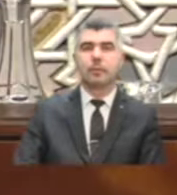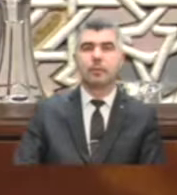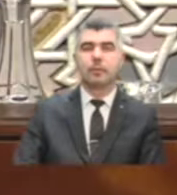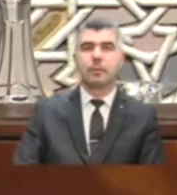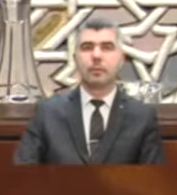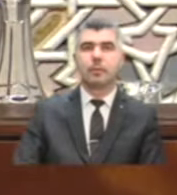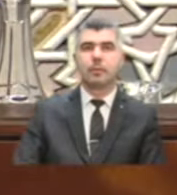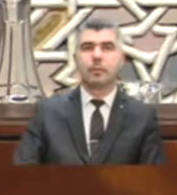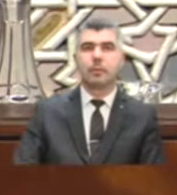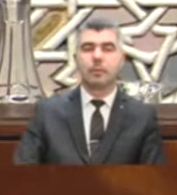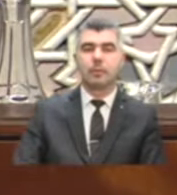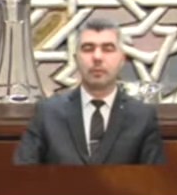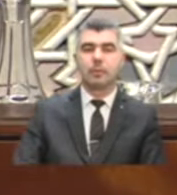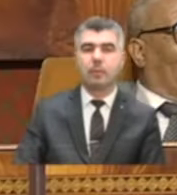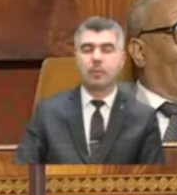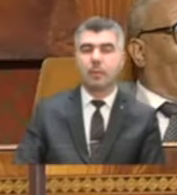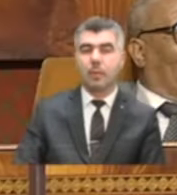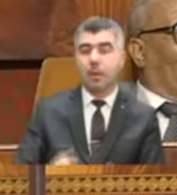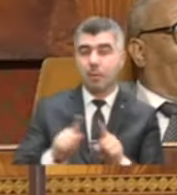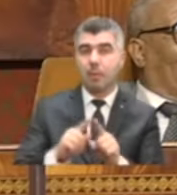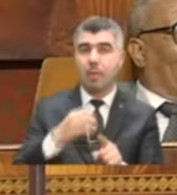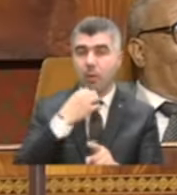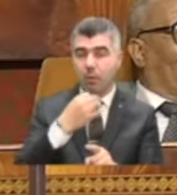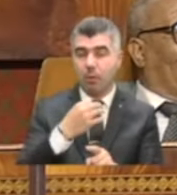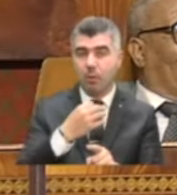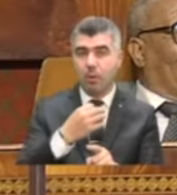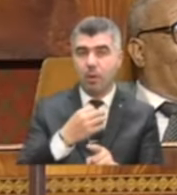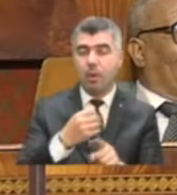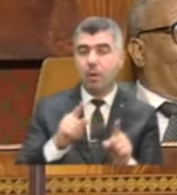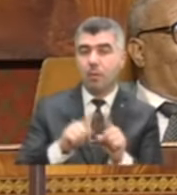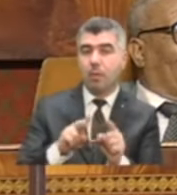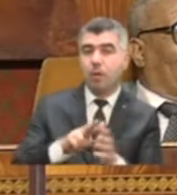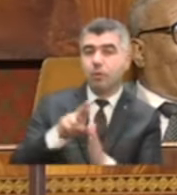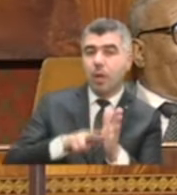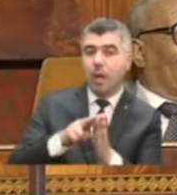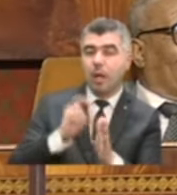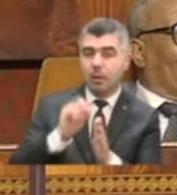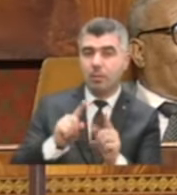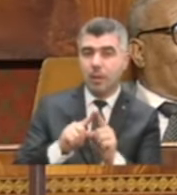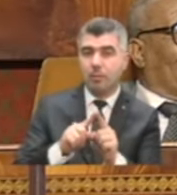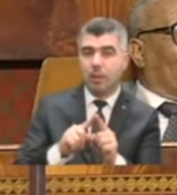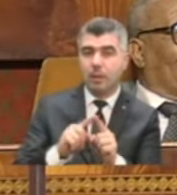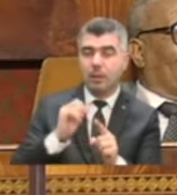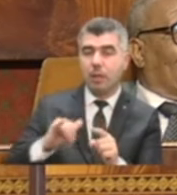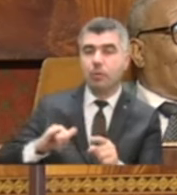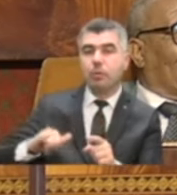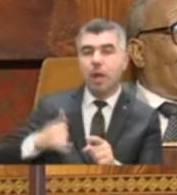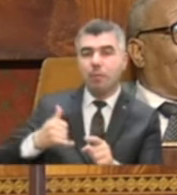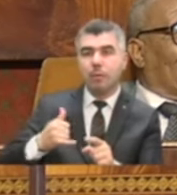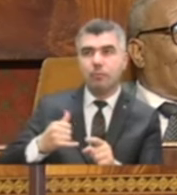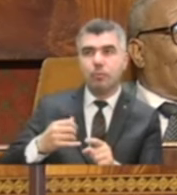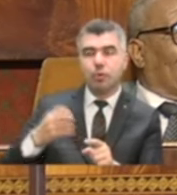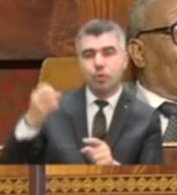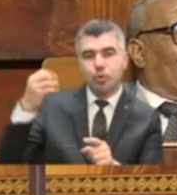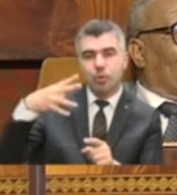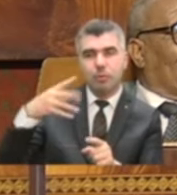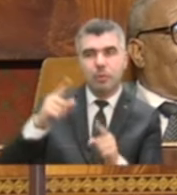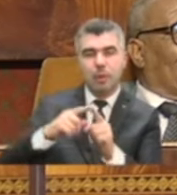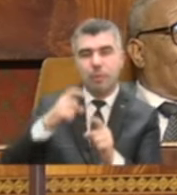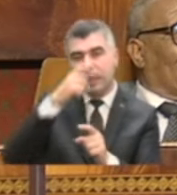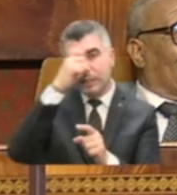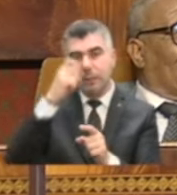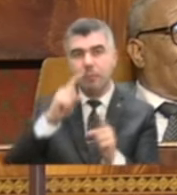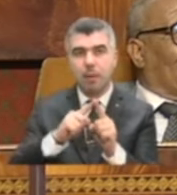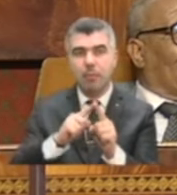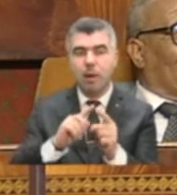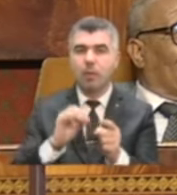الميكرو. وثاني غناكد ان هذيك الجهه السيد الوزير كتعرفوها الطبيعه راه قهرت هذاك الشباب، ونطلبوا منكم باش